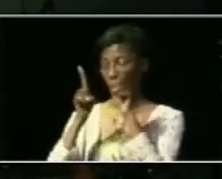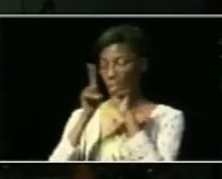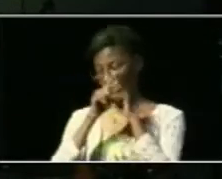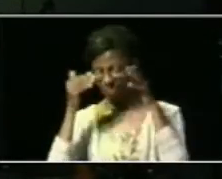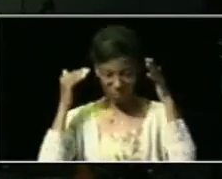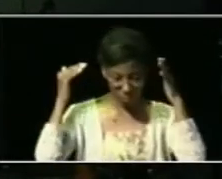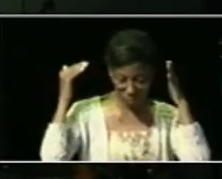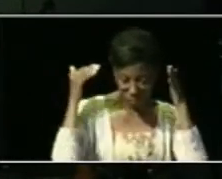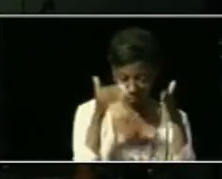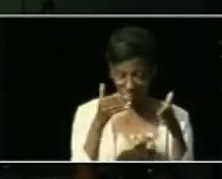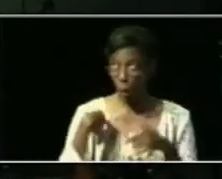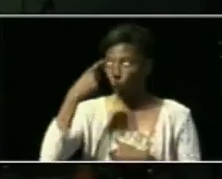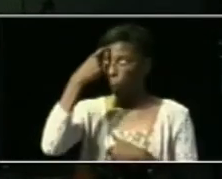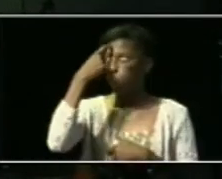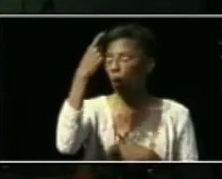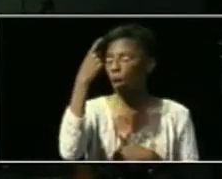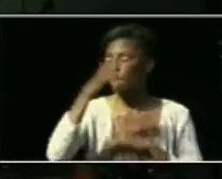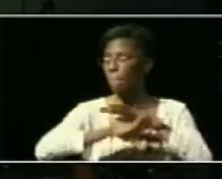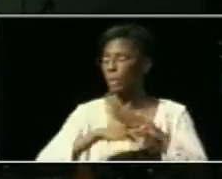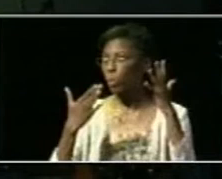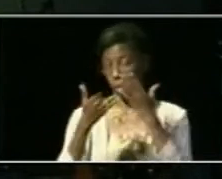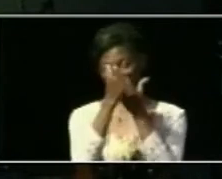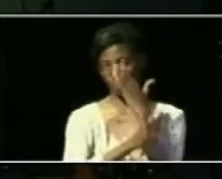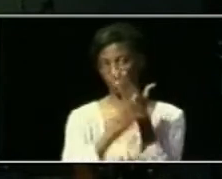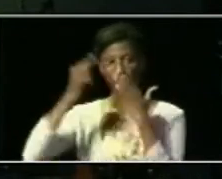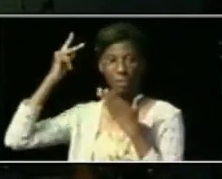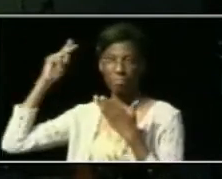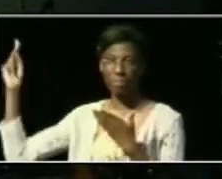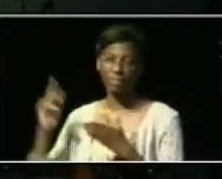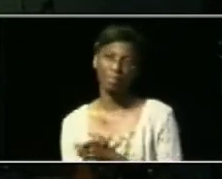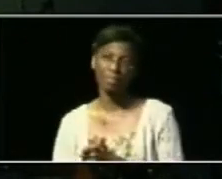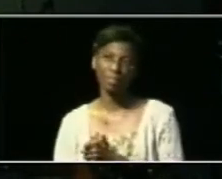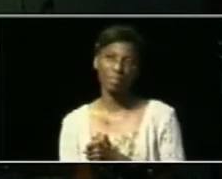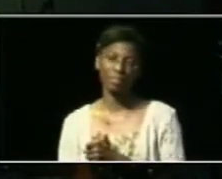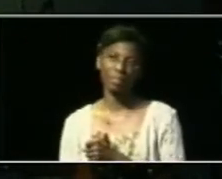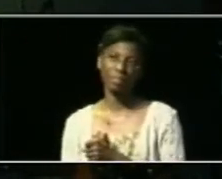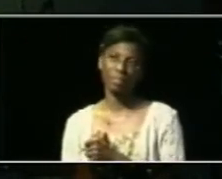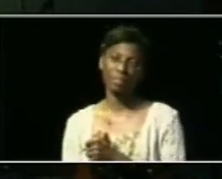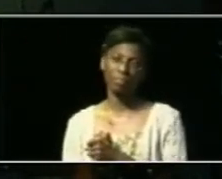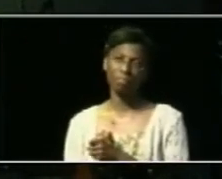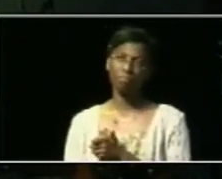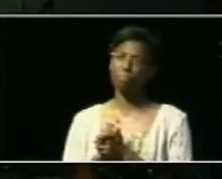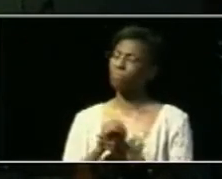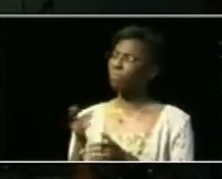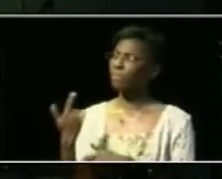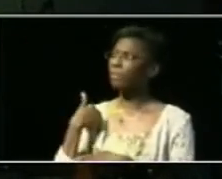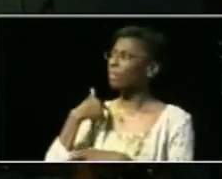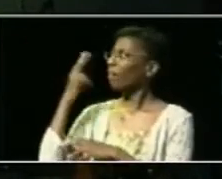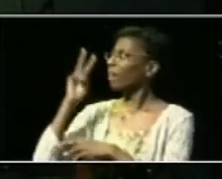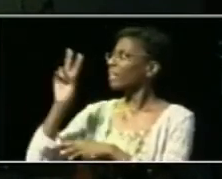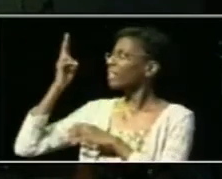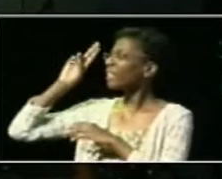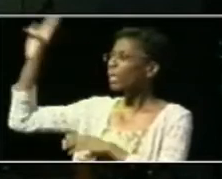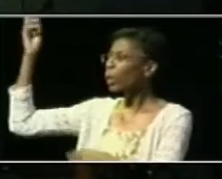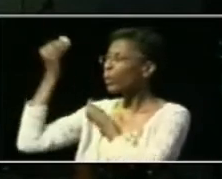votre expérience, vos croyances sur la parole de Dieu. And as the Lord fills you with his power, alors que le Seigneur vous remplit de son pouvoir,